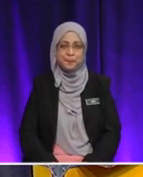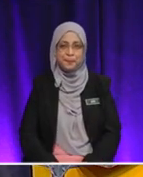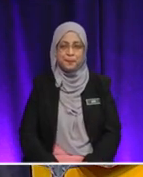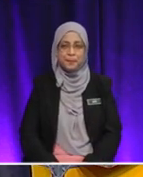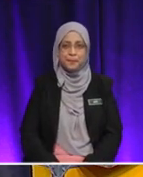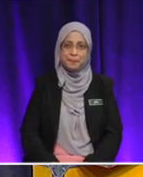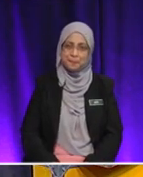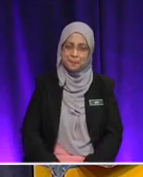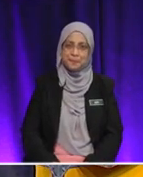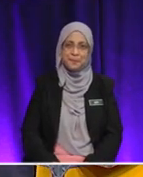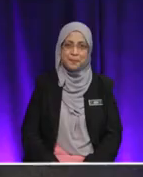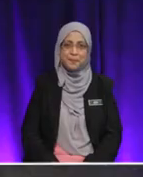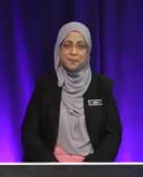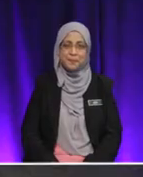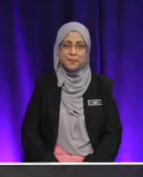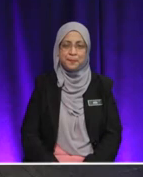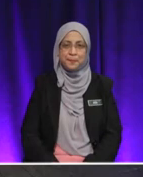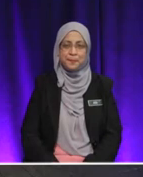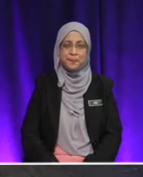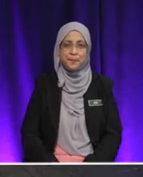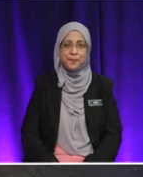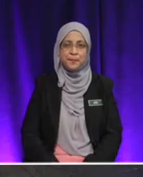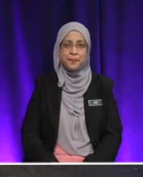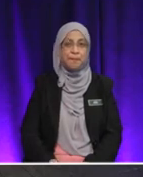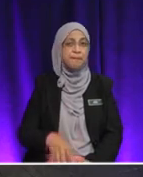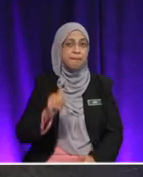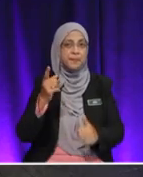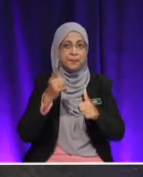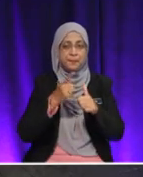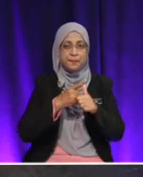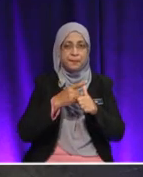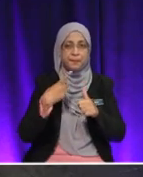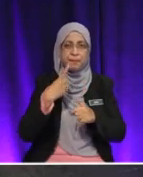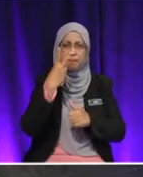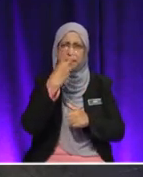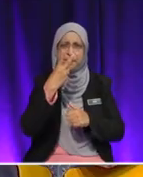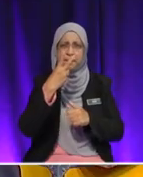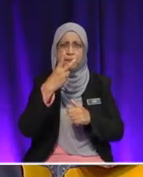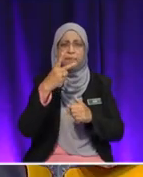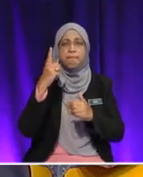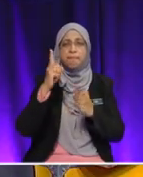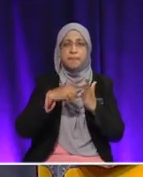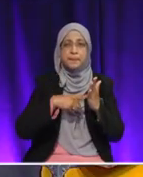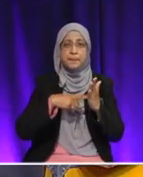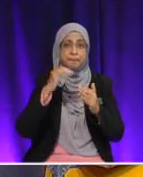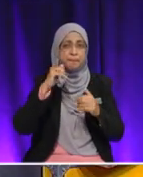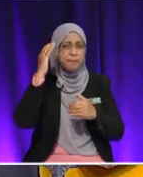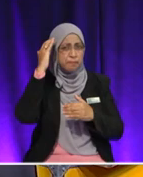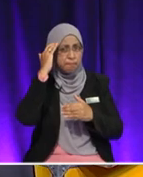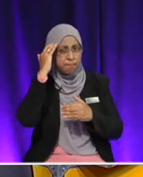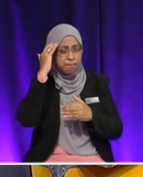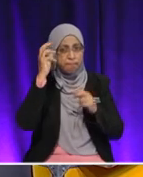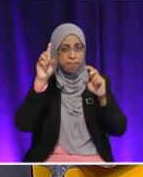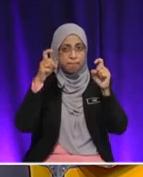baik kita muliakan kelas kita pada hari ini Oke yang pertama Mari kita lihat apakah standart pelajaran bagi